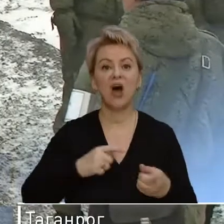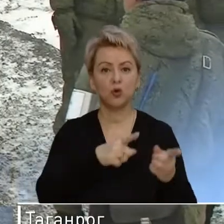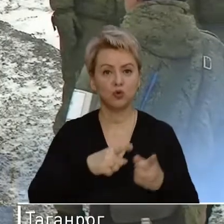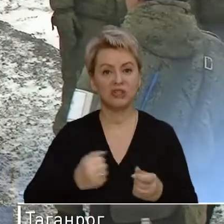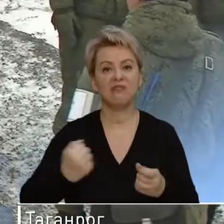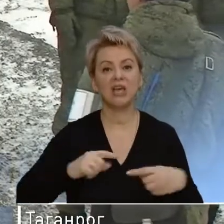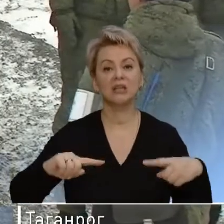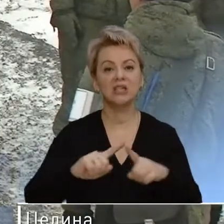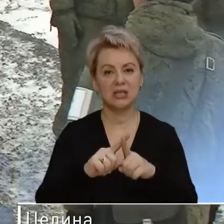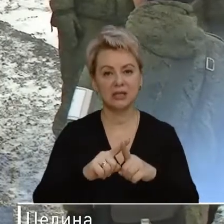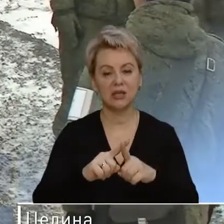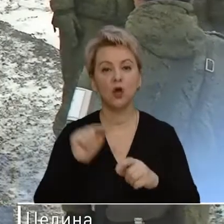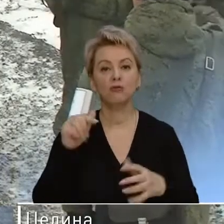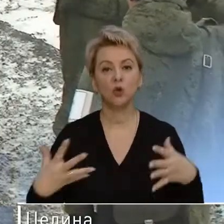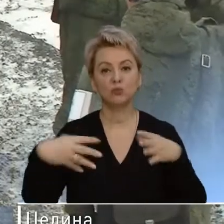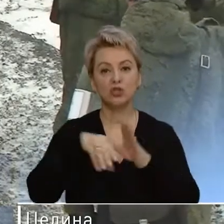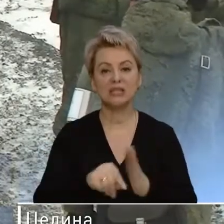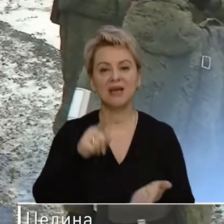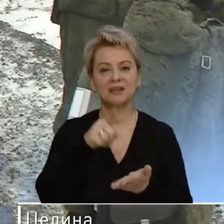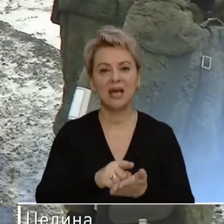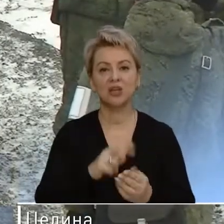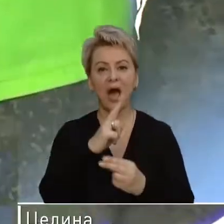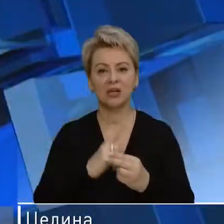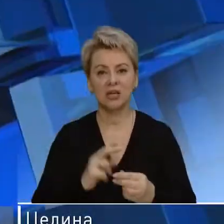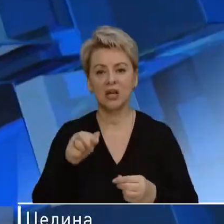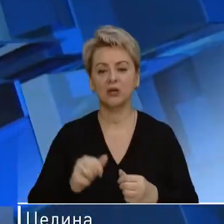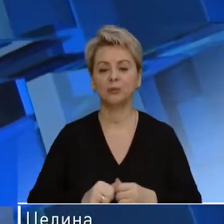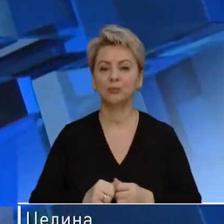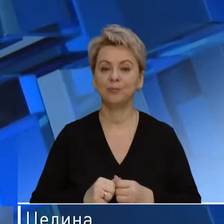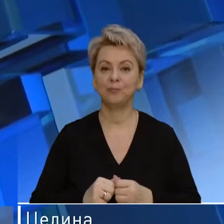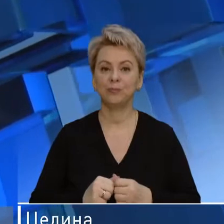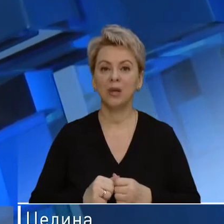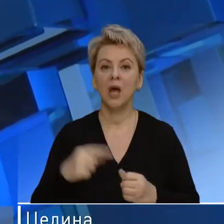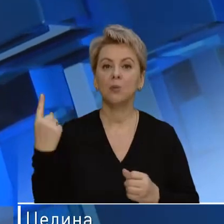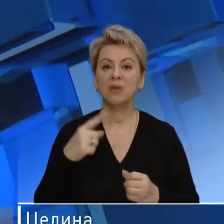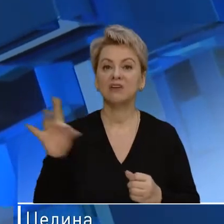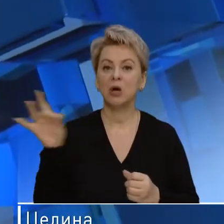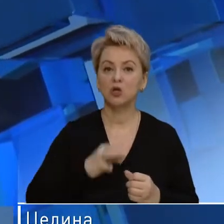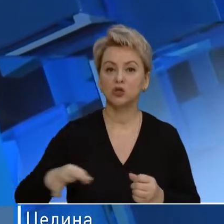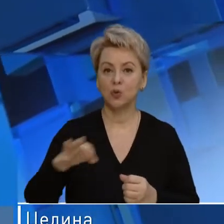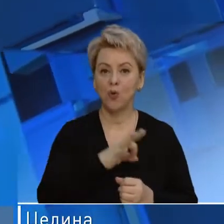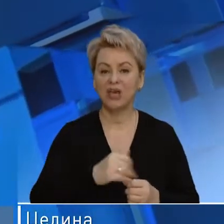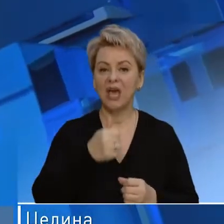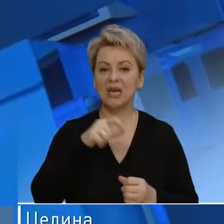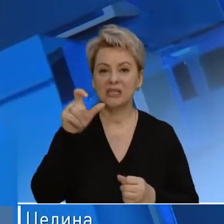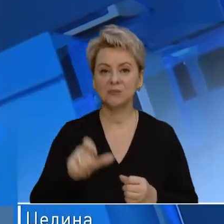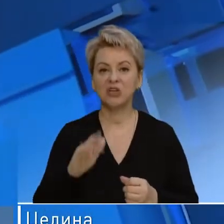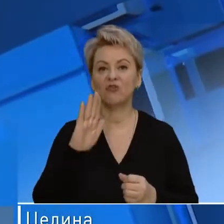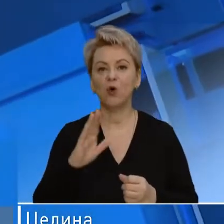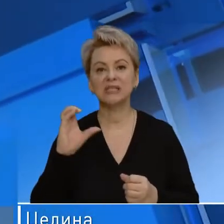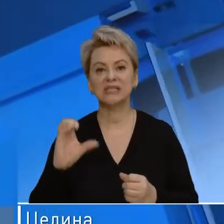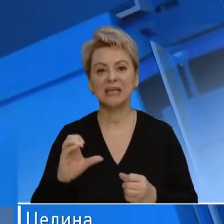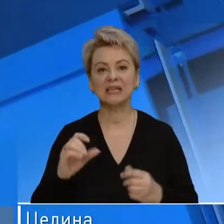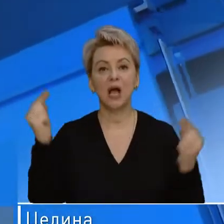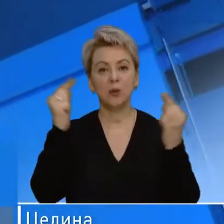и военной техники, в том числе танки и артиллерию. Первым в Ростовской области экспертом WorldSkills